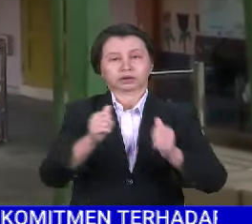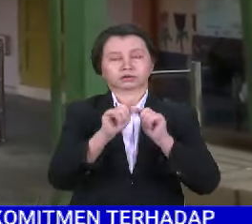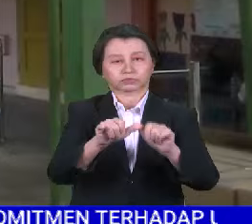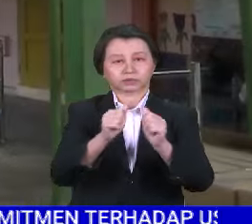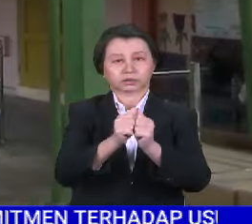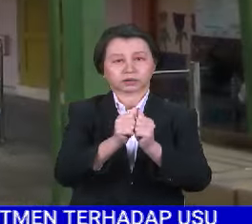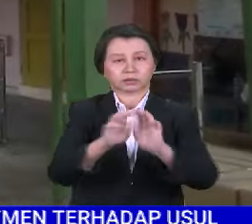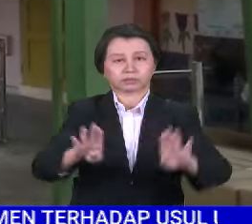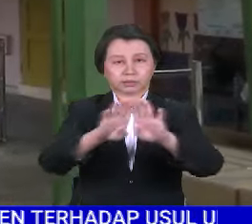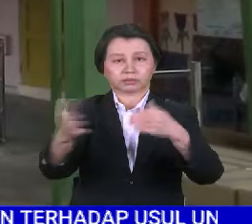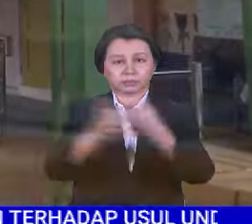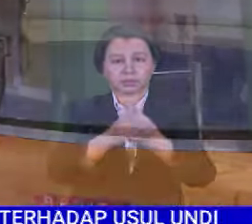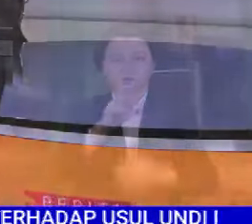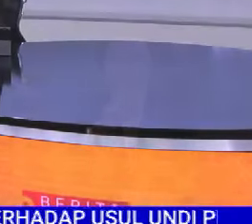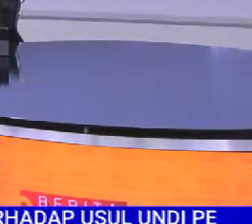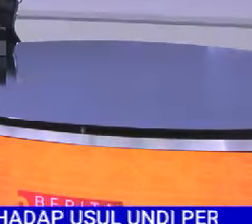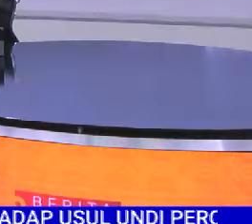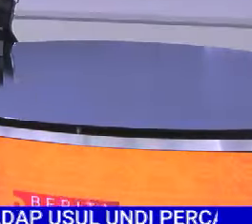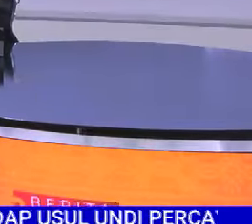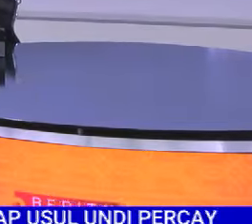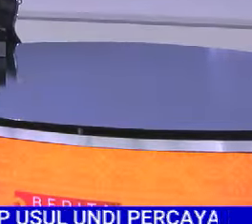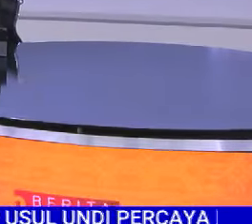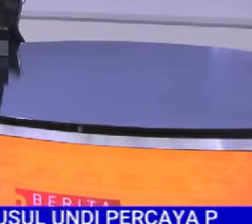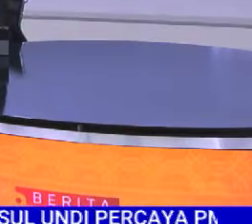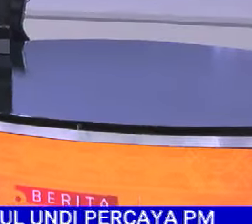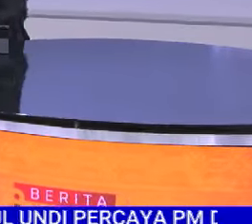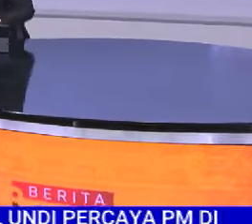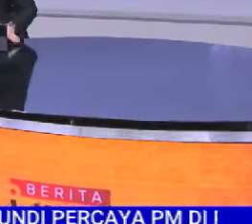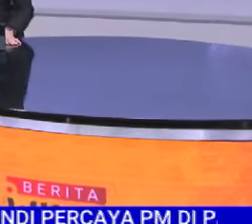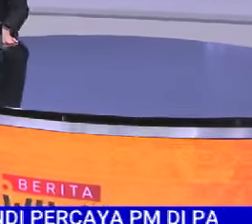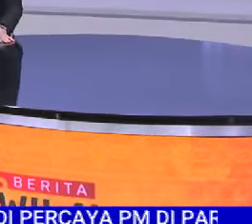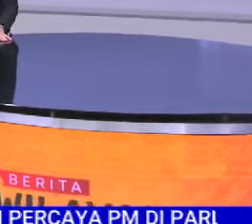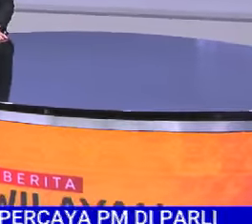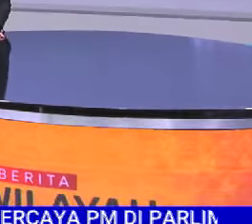terus bersama Berita RTM. Kembali ke Angkasa Puri. Assalamualaikum. Terima kasih Amirul.